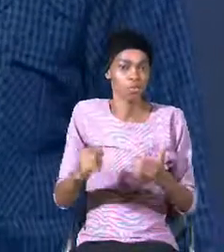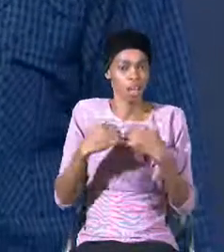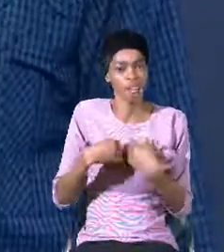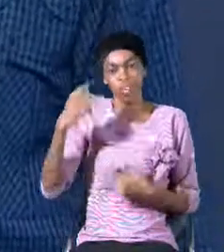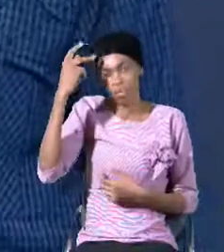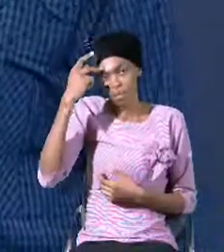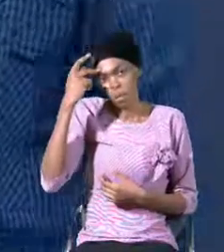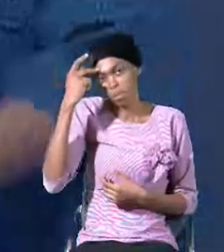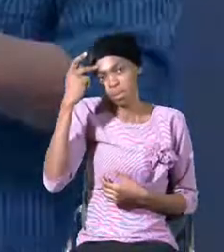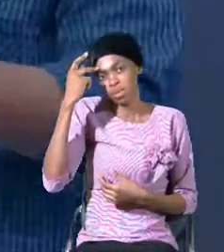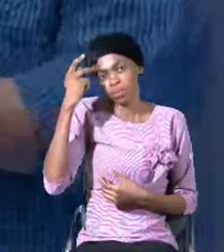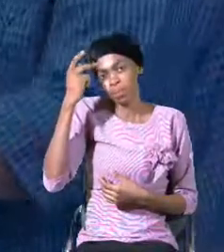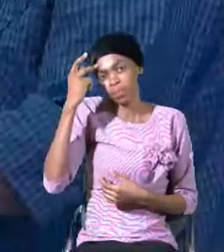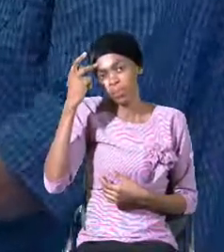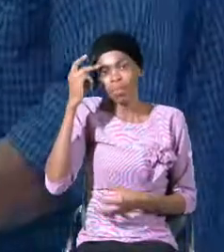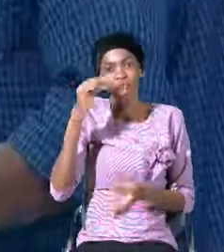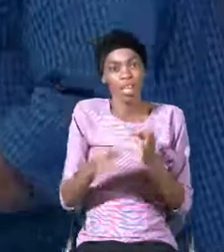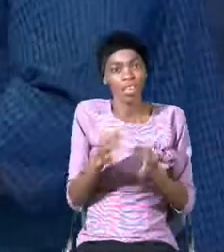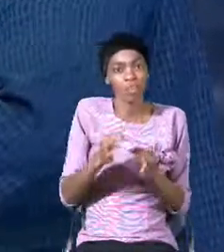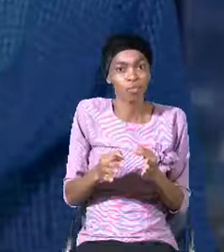il faut qu'il y ait un objectif.